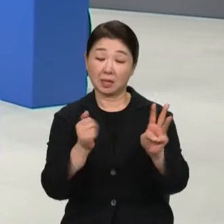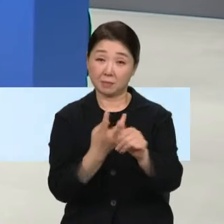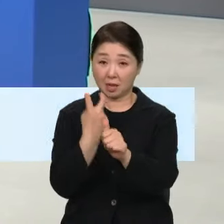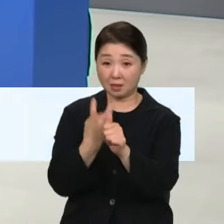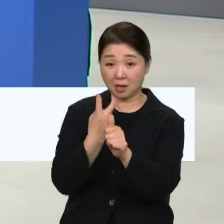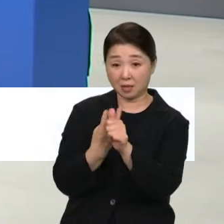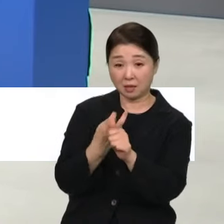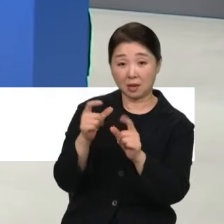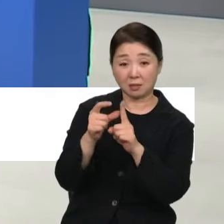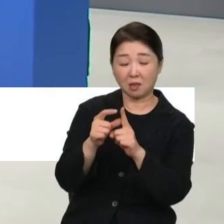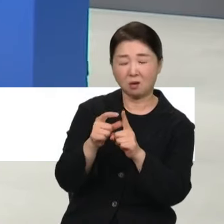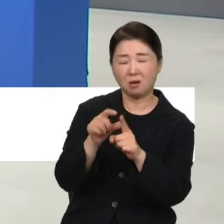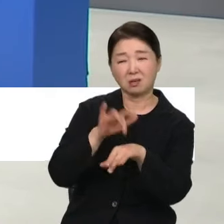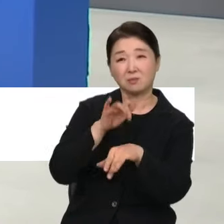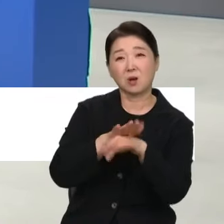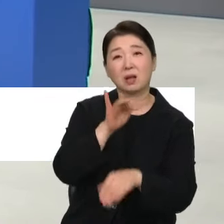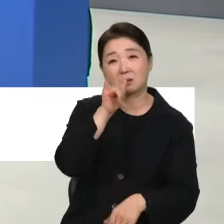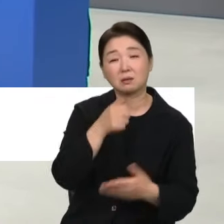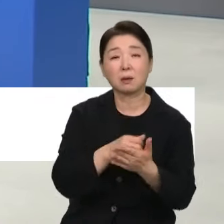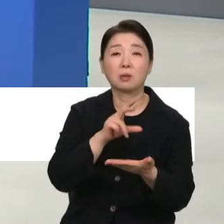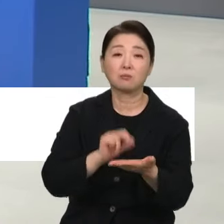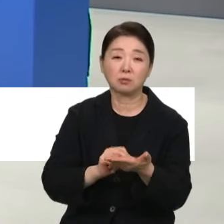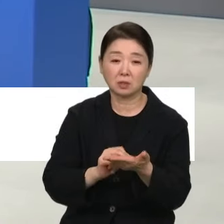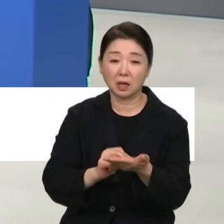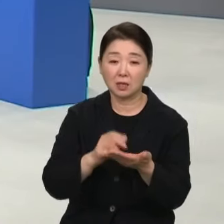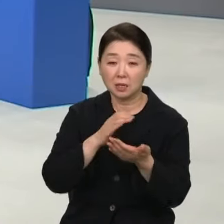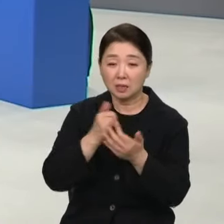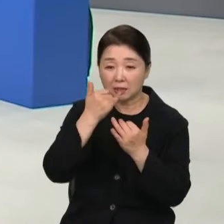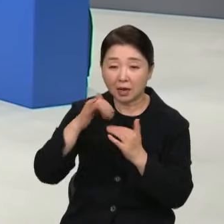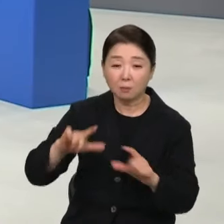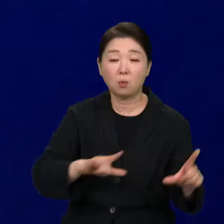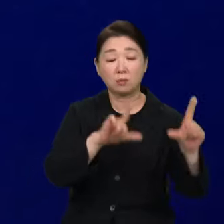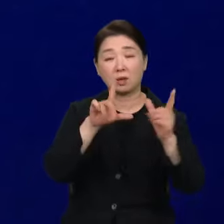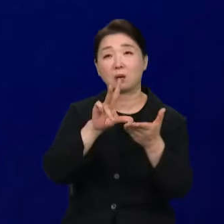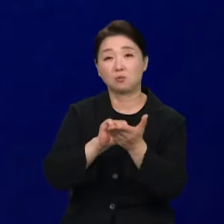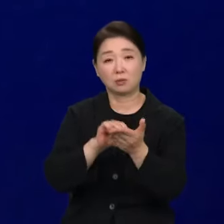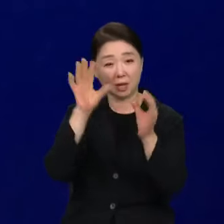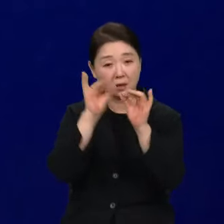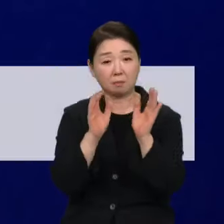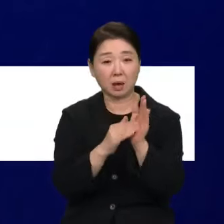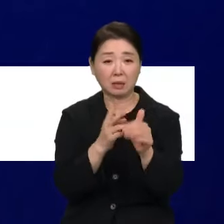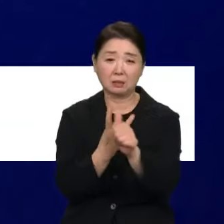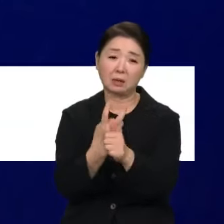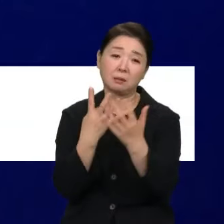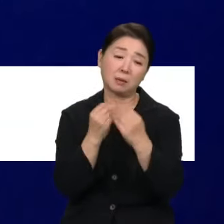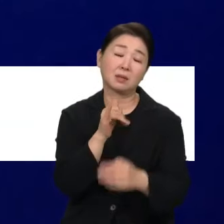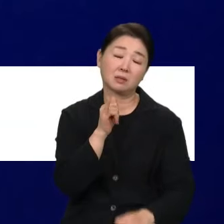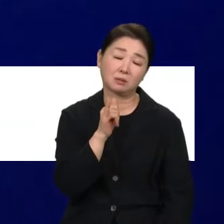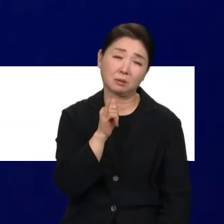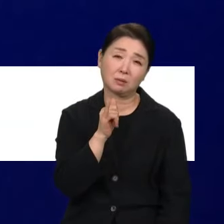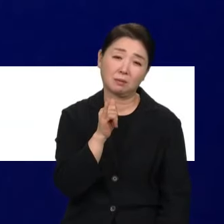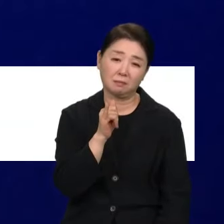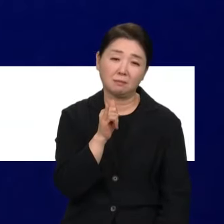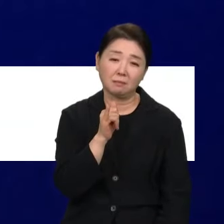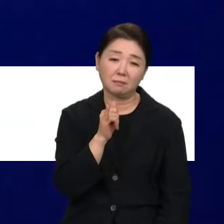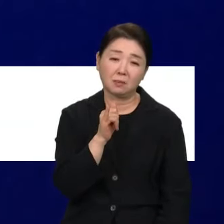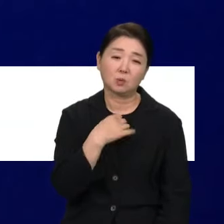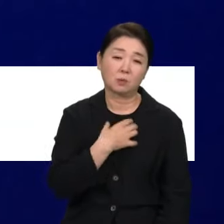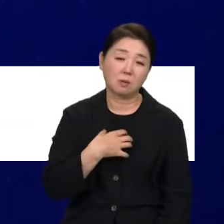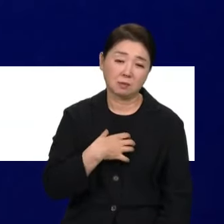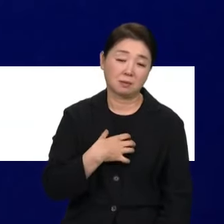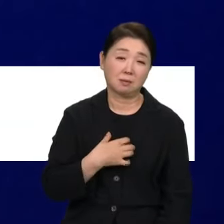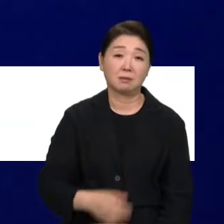용어가 일상화된 게 문제라면서 민생 문제가 시급하다는데 한 목소리를 냈습니다. 탄핵 얘기가 많이 나오고 있는 것에 대해서 되게 저 걱정을